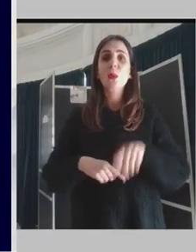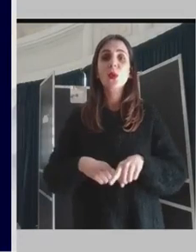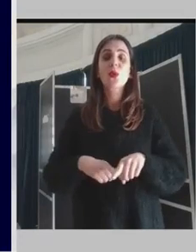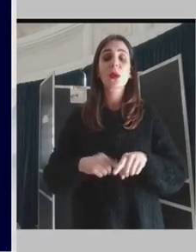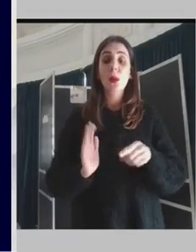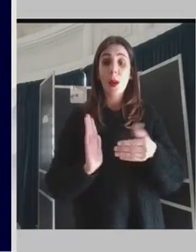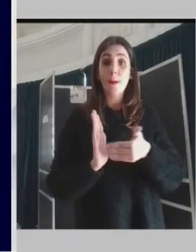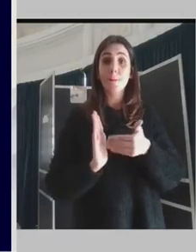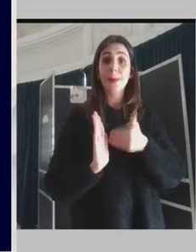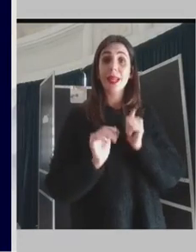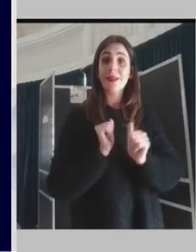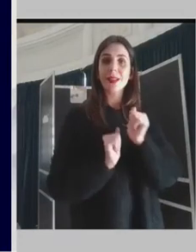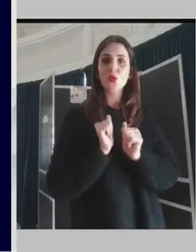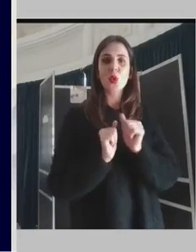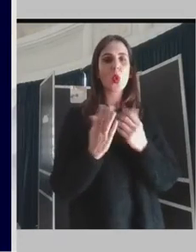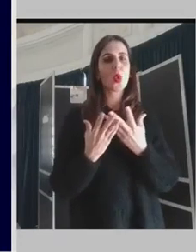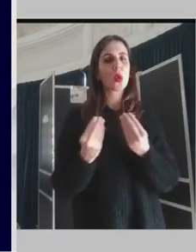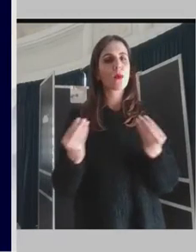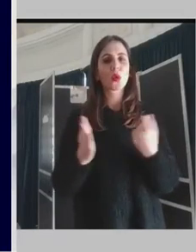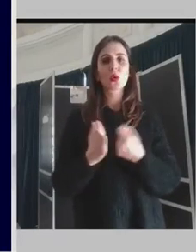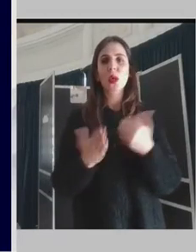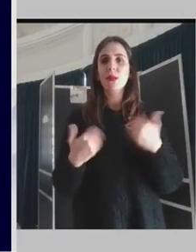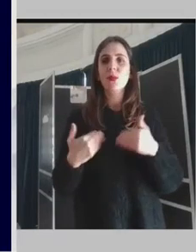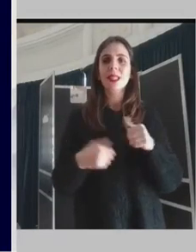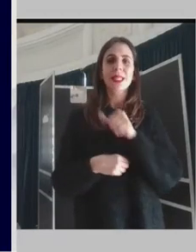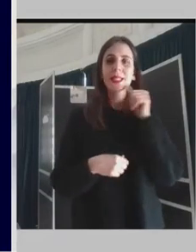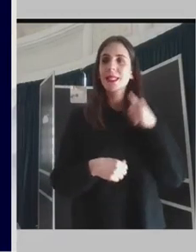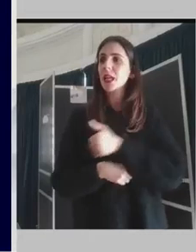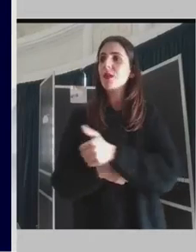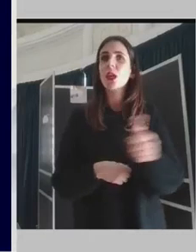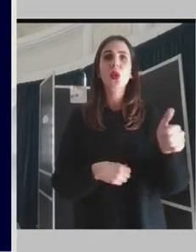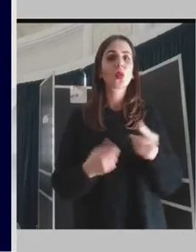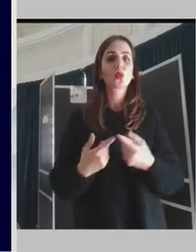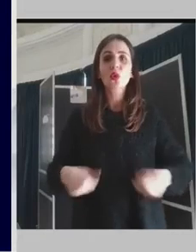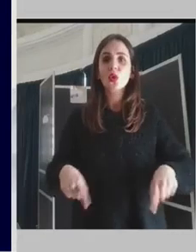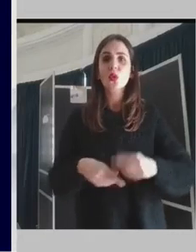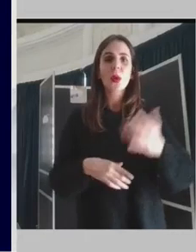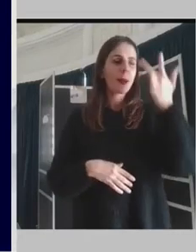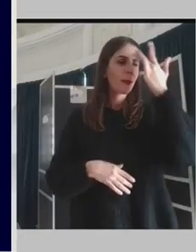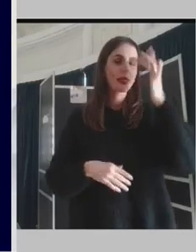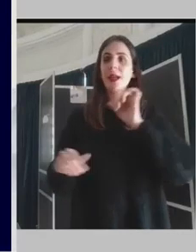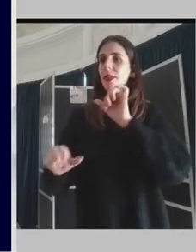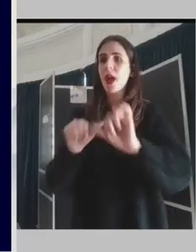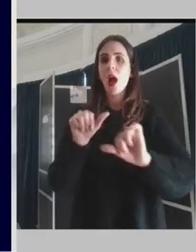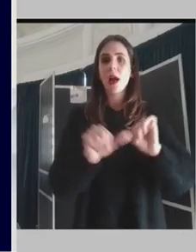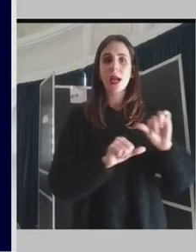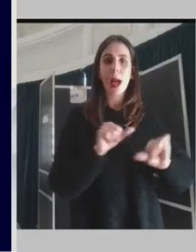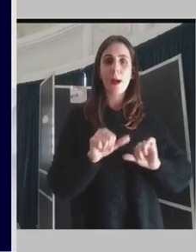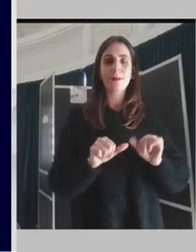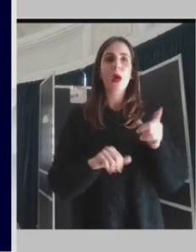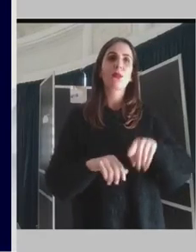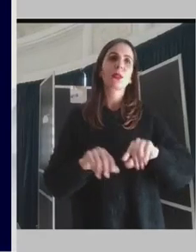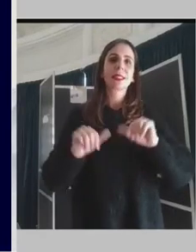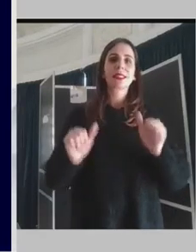prevenzione, il cambiamento di mentalità, di stili di vita, eccetera. Insomma. Ora,